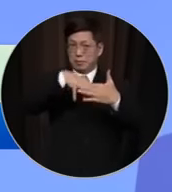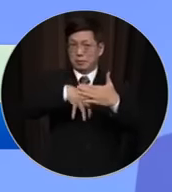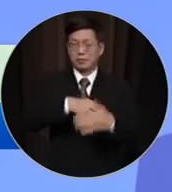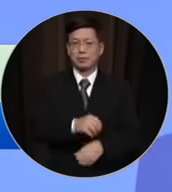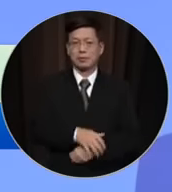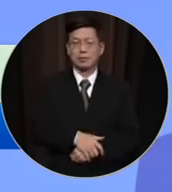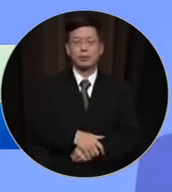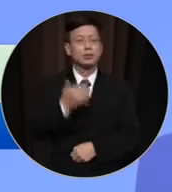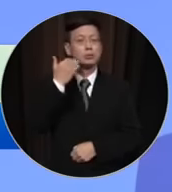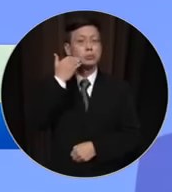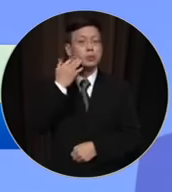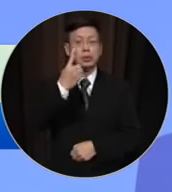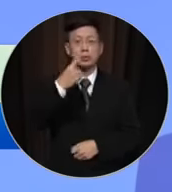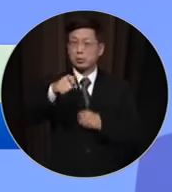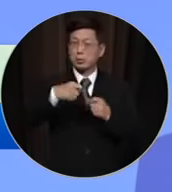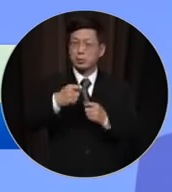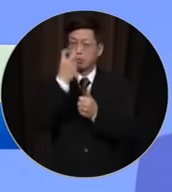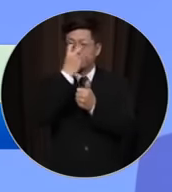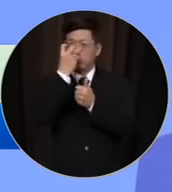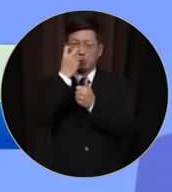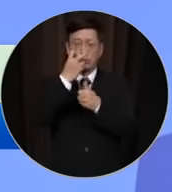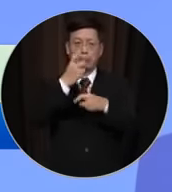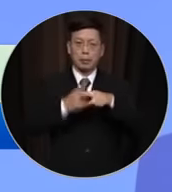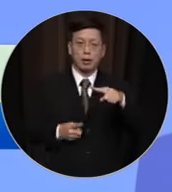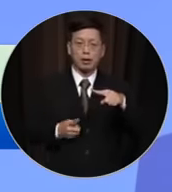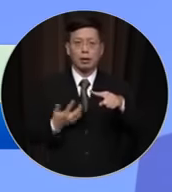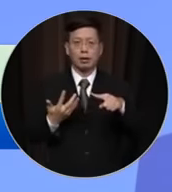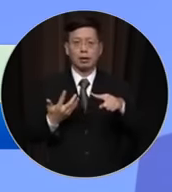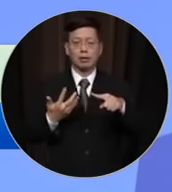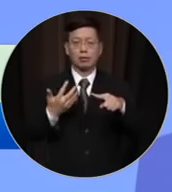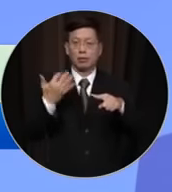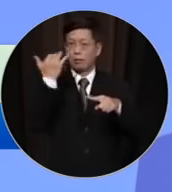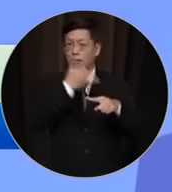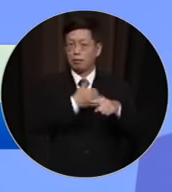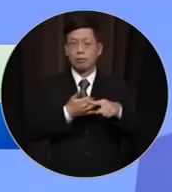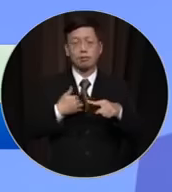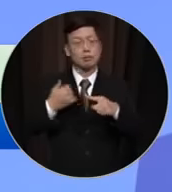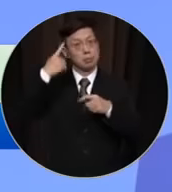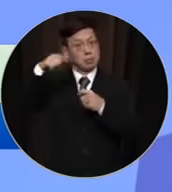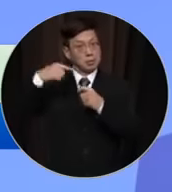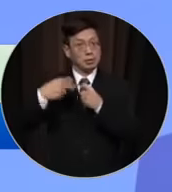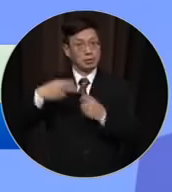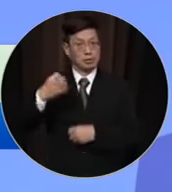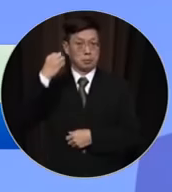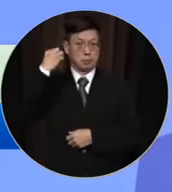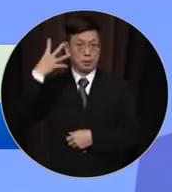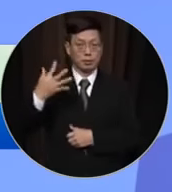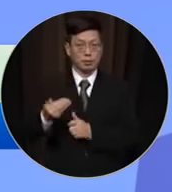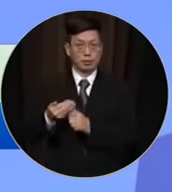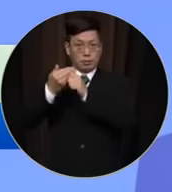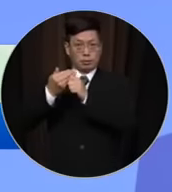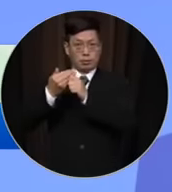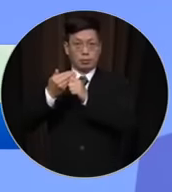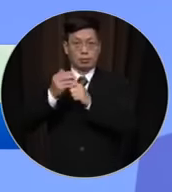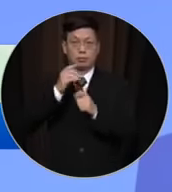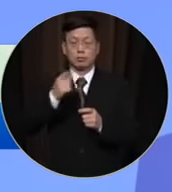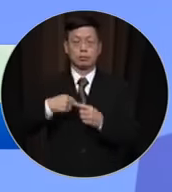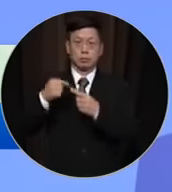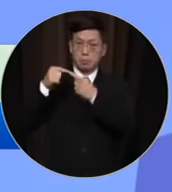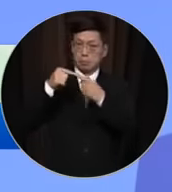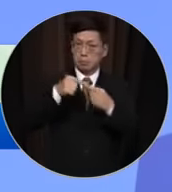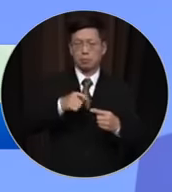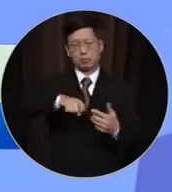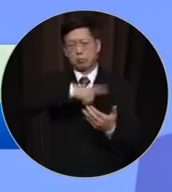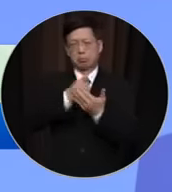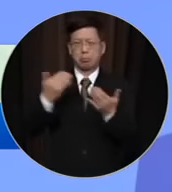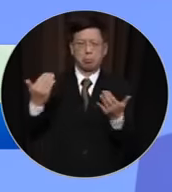那如果一个法案审到一半，那这个明年又是新的第9届的时候，届期不连续，全